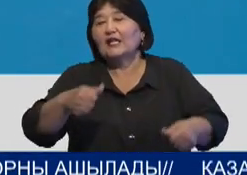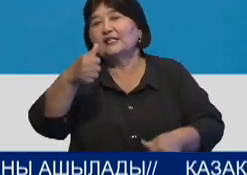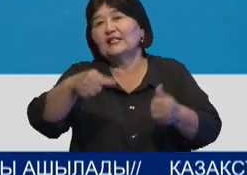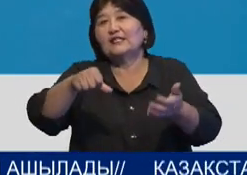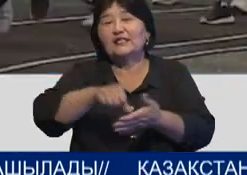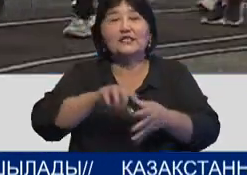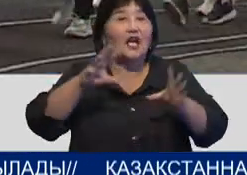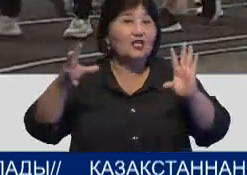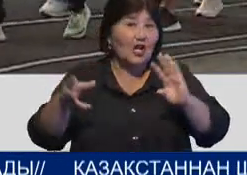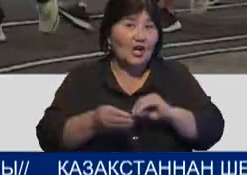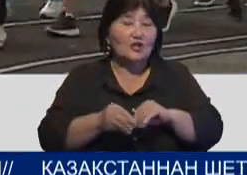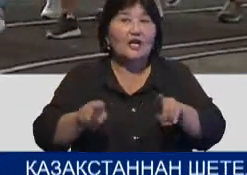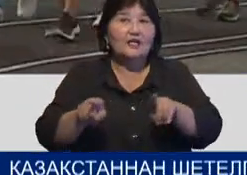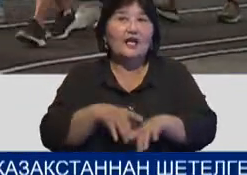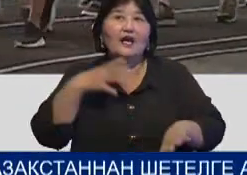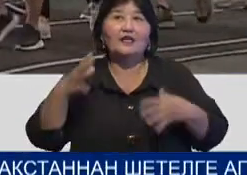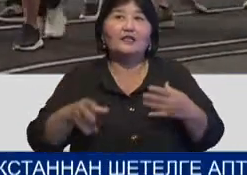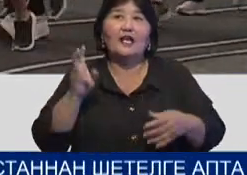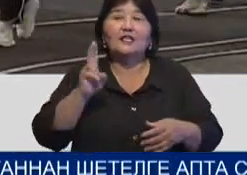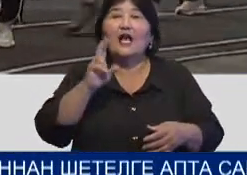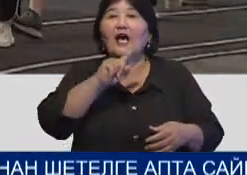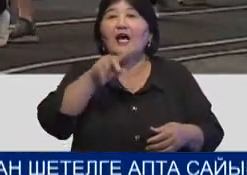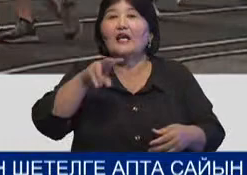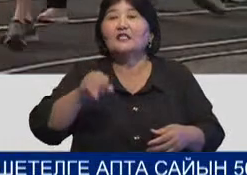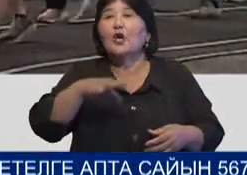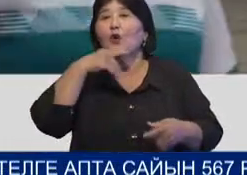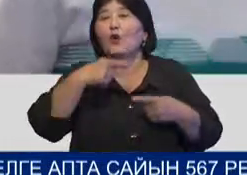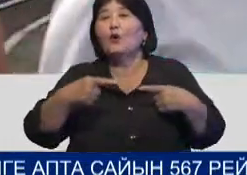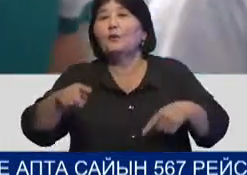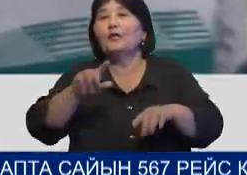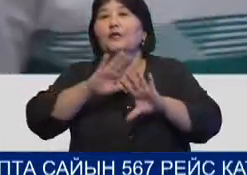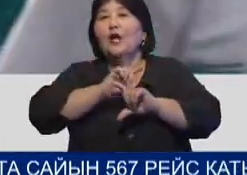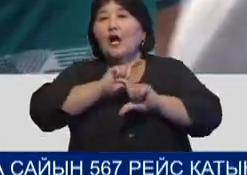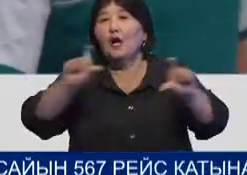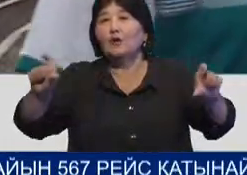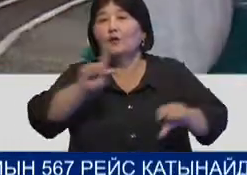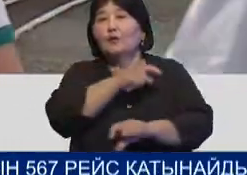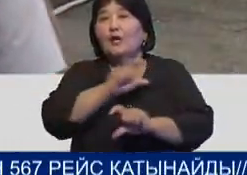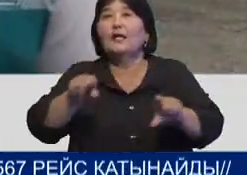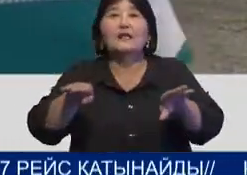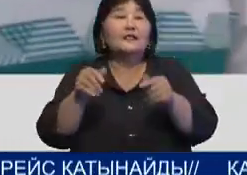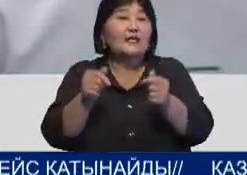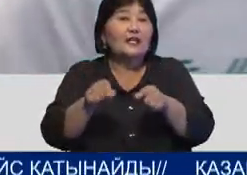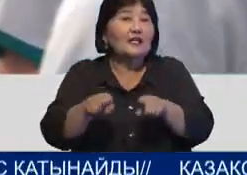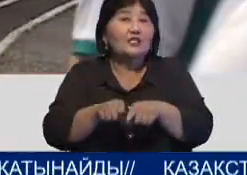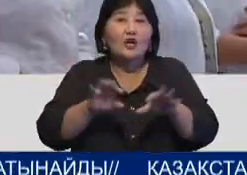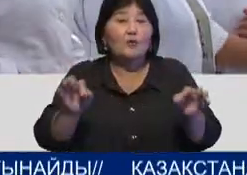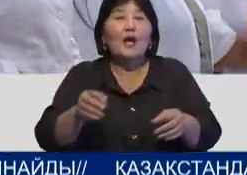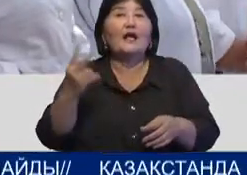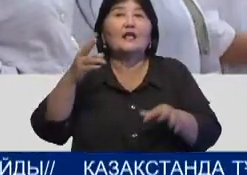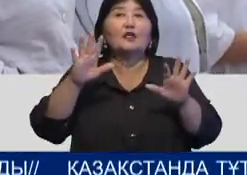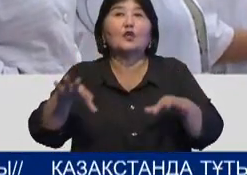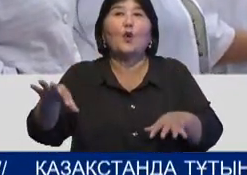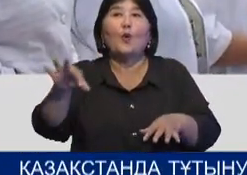түсті. Нәтижесінде тыңғылықты дайындықпен келген Қазалы аудандық көпбейінді орталық аурухана ұжымына тең келер ешкім болмады. Ал екінші